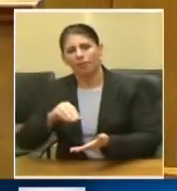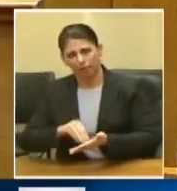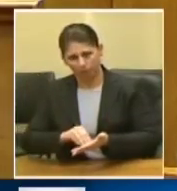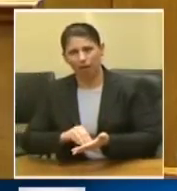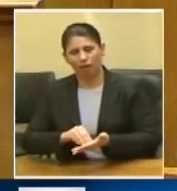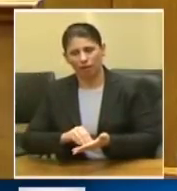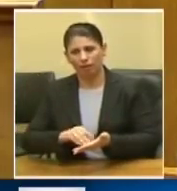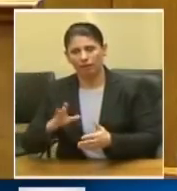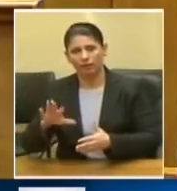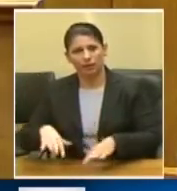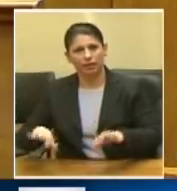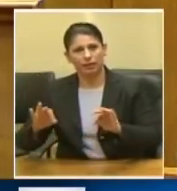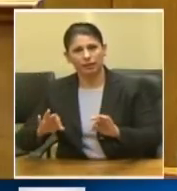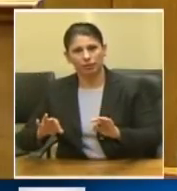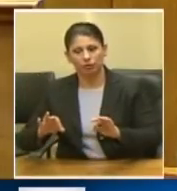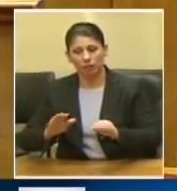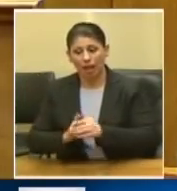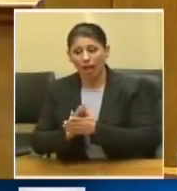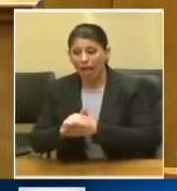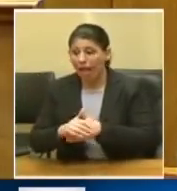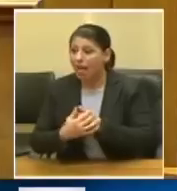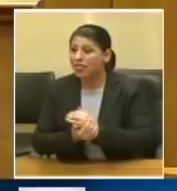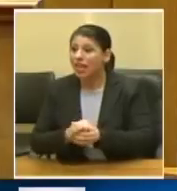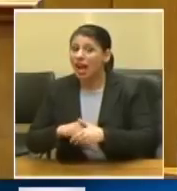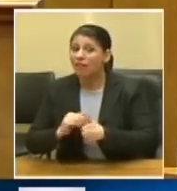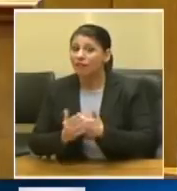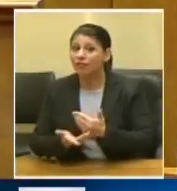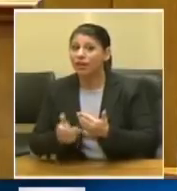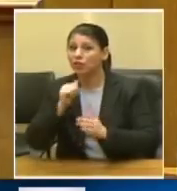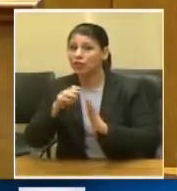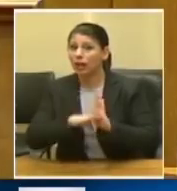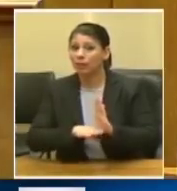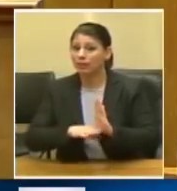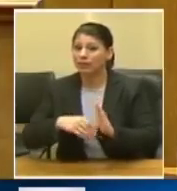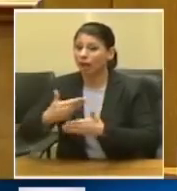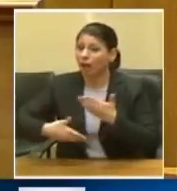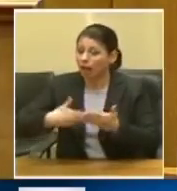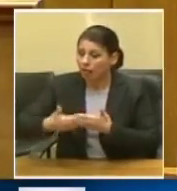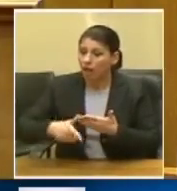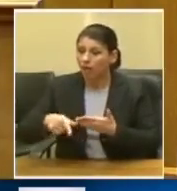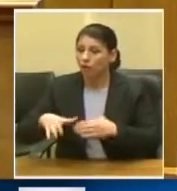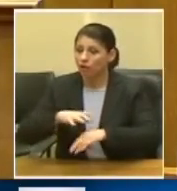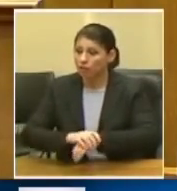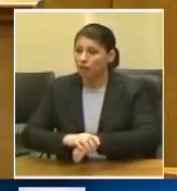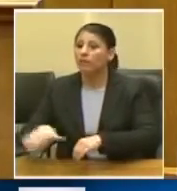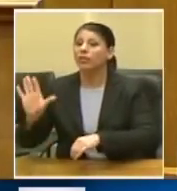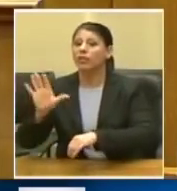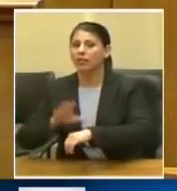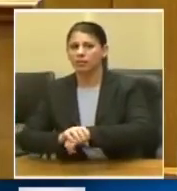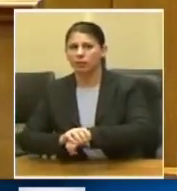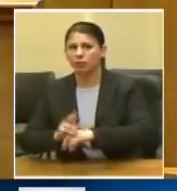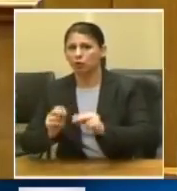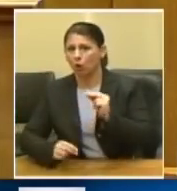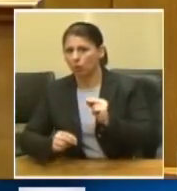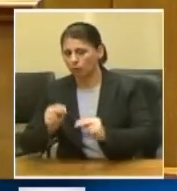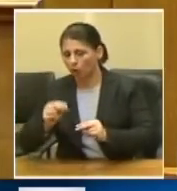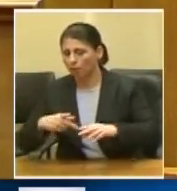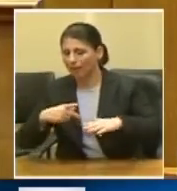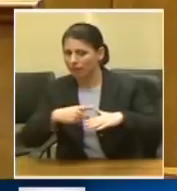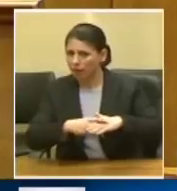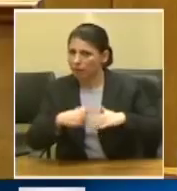να κλέψουμε το ενδιαφέρον του ελληνικού λαού με τη συνταγματική αναθεώρηση και αν αυτό δεσμεύει και αν αυτό δεν δεσμεύει. Ενώ το πρόβλημα των